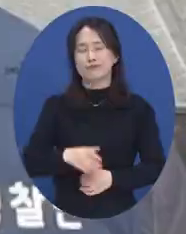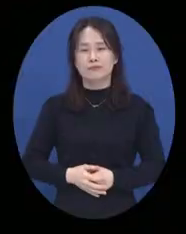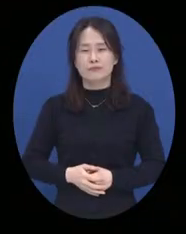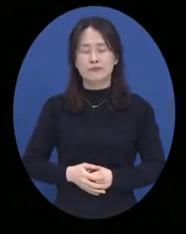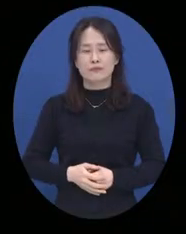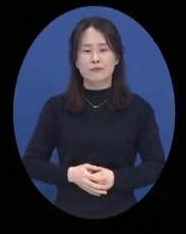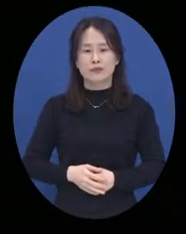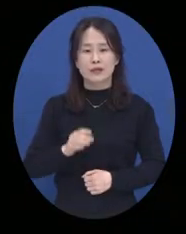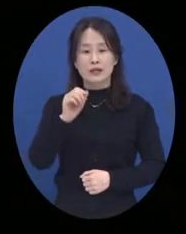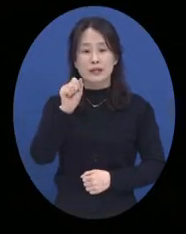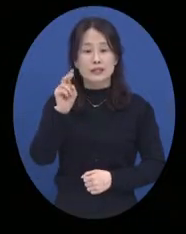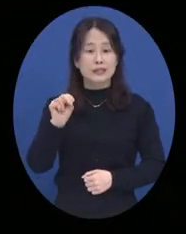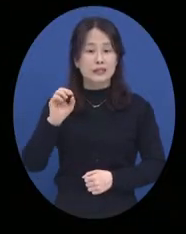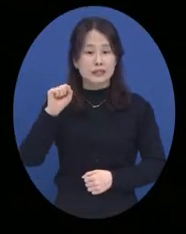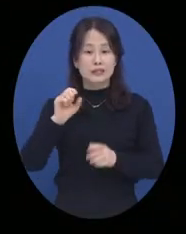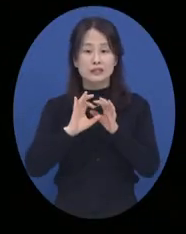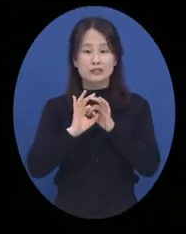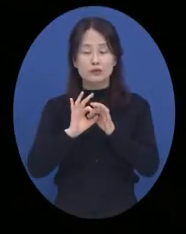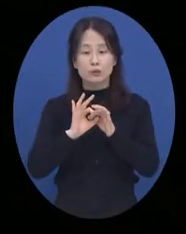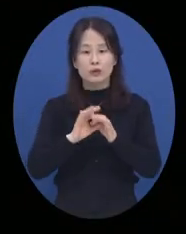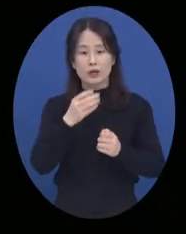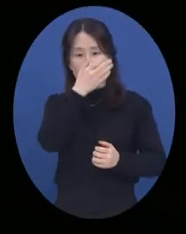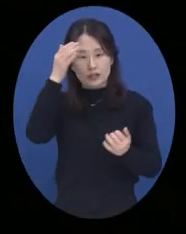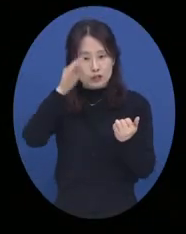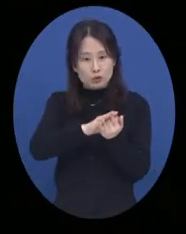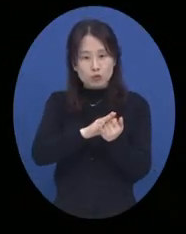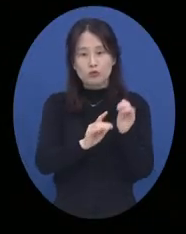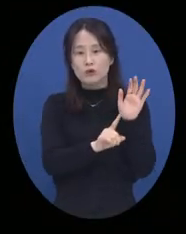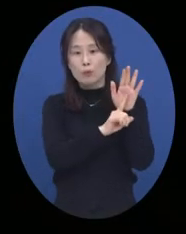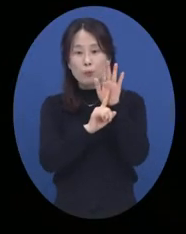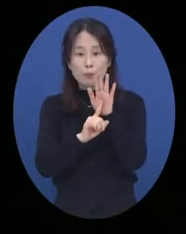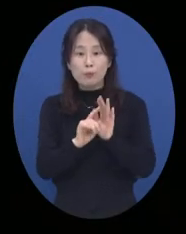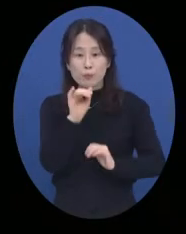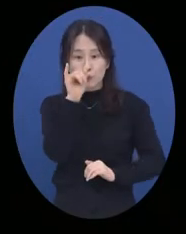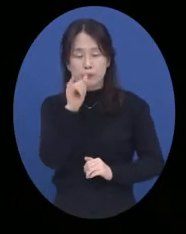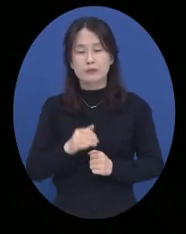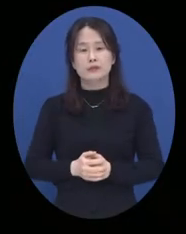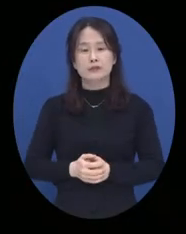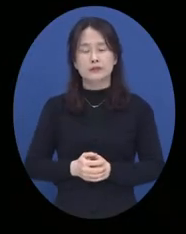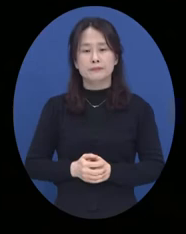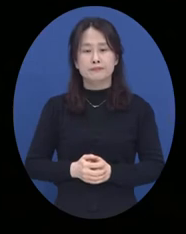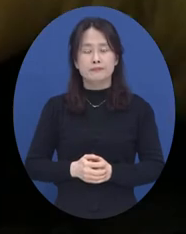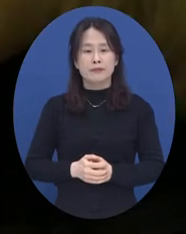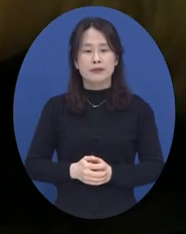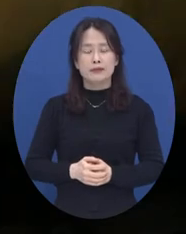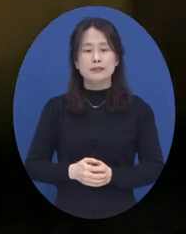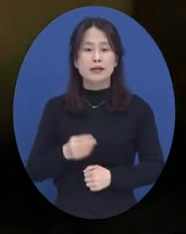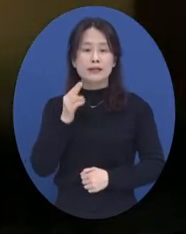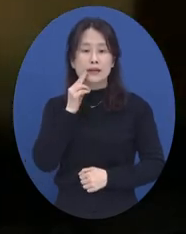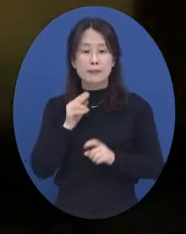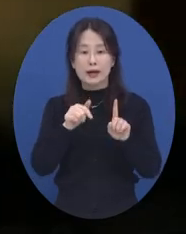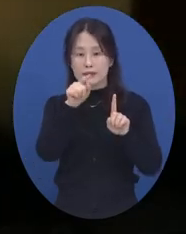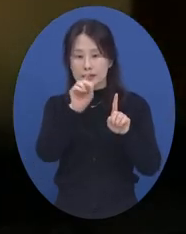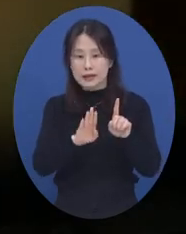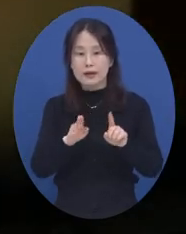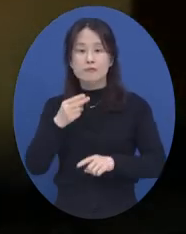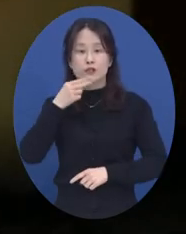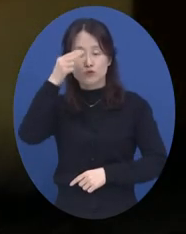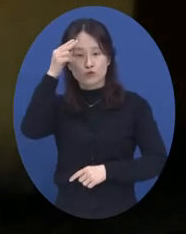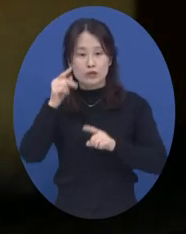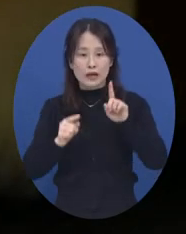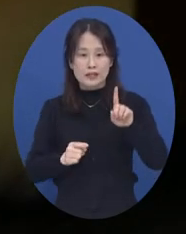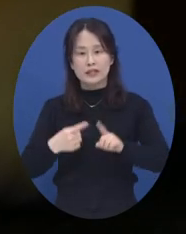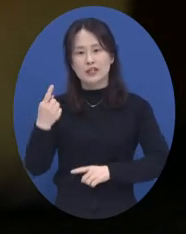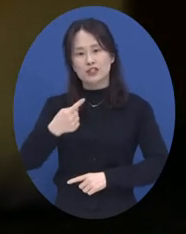있었죠. 주로 트위터 등 SNS를 통해 청소년들과 접촉하고 보통 담배 한갑 또는 술한